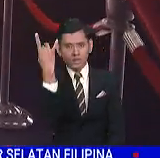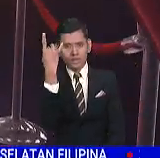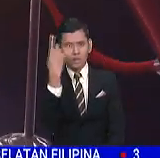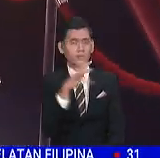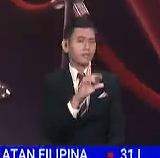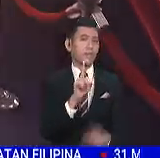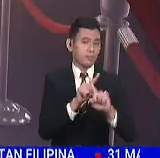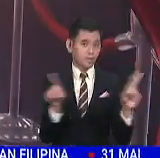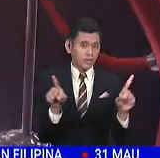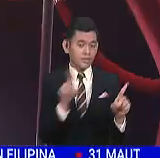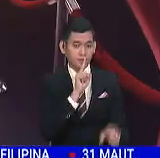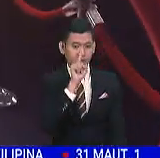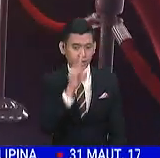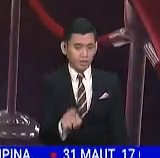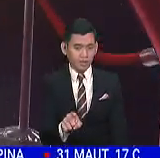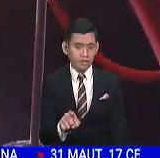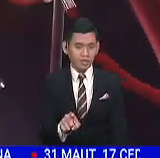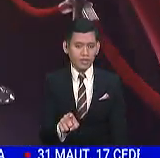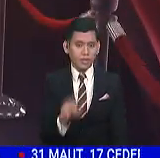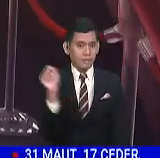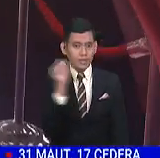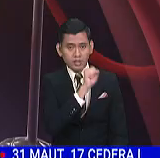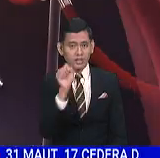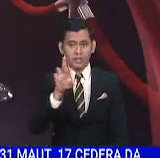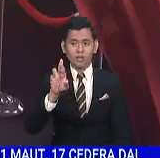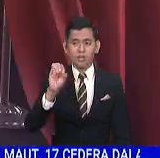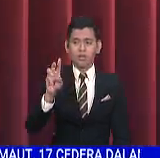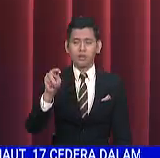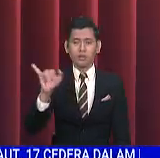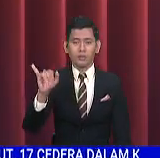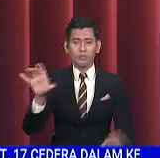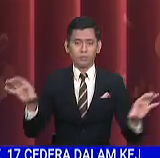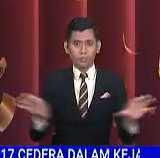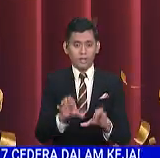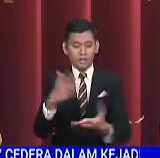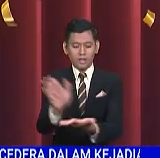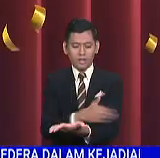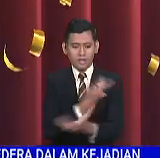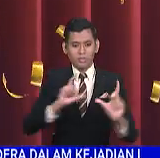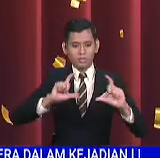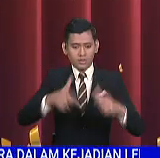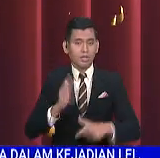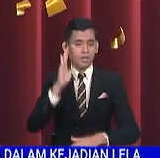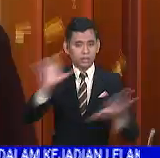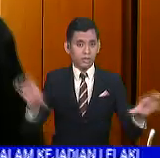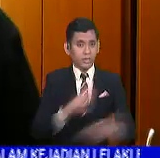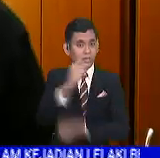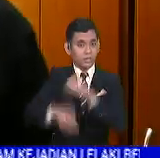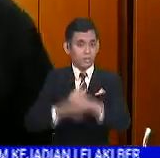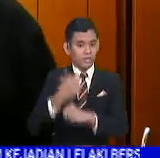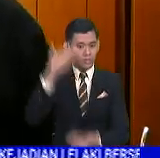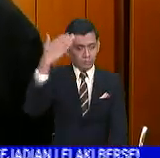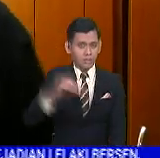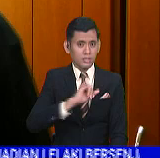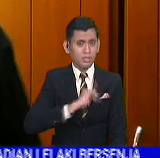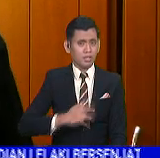seni. Diam-diam ubi berisi, rupanya penyanyi Ronnie Husin sedang menyiapkan single dan bakal melancarkannya tahun hadapan. Saya